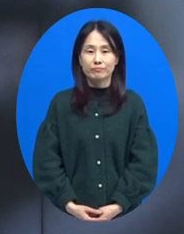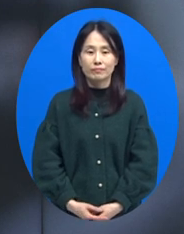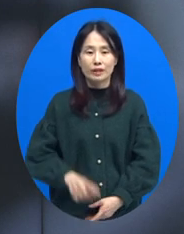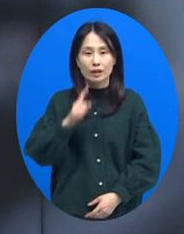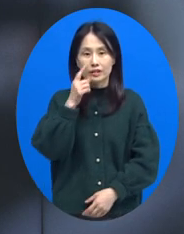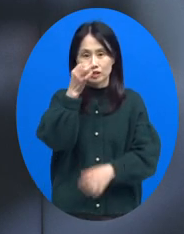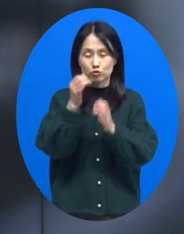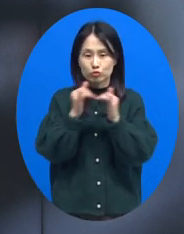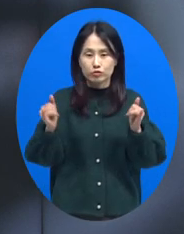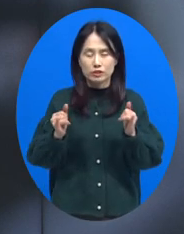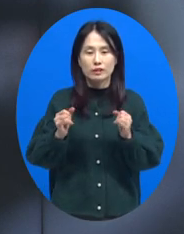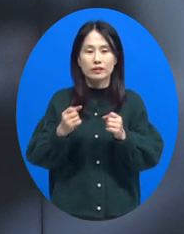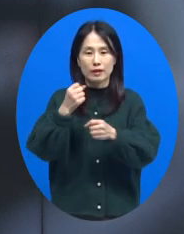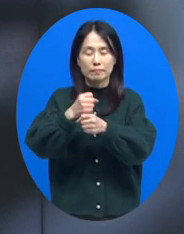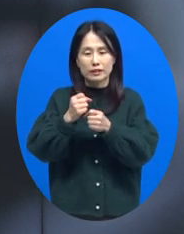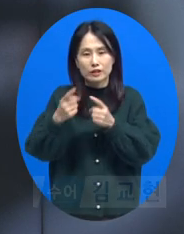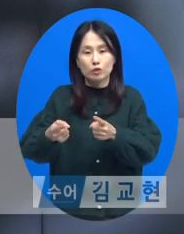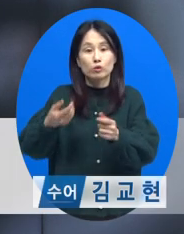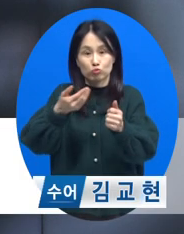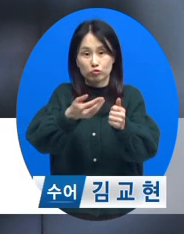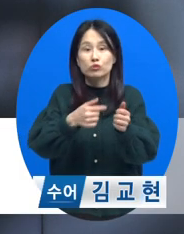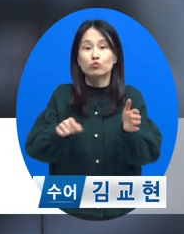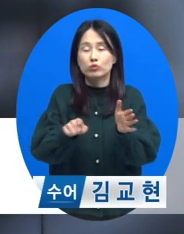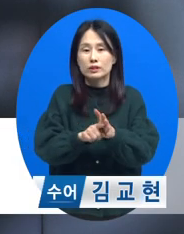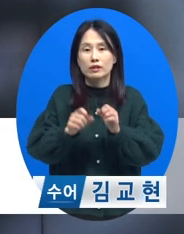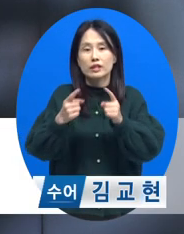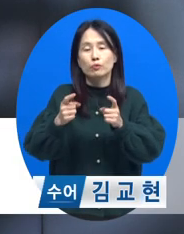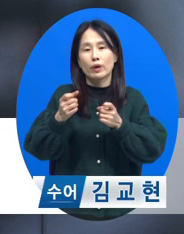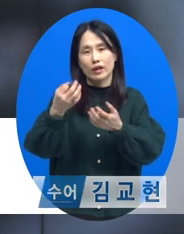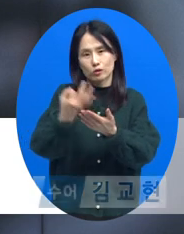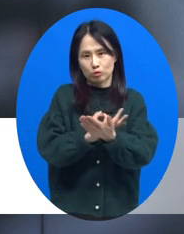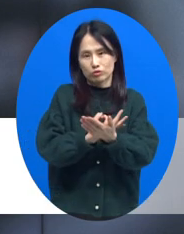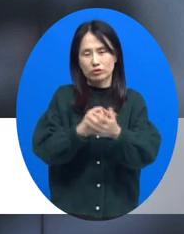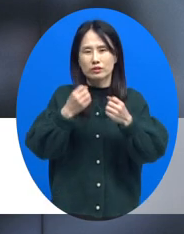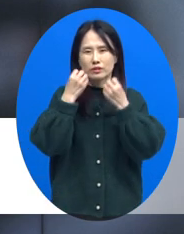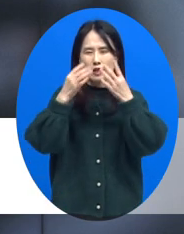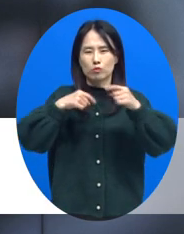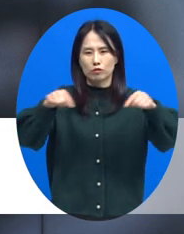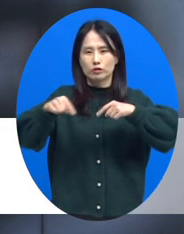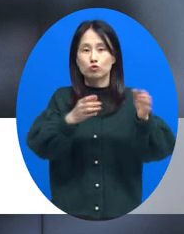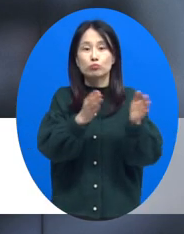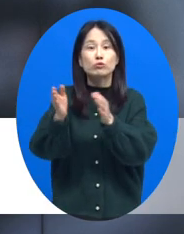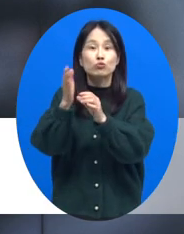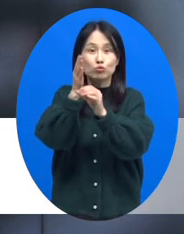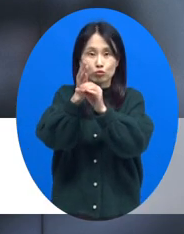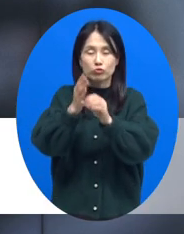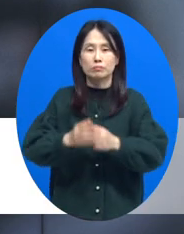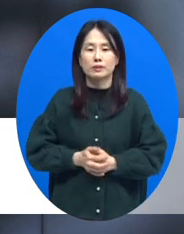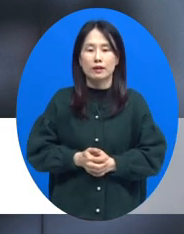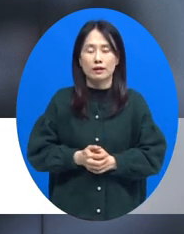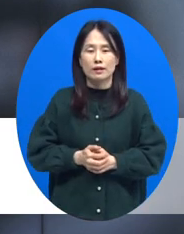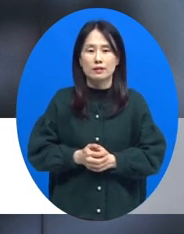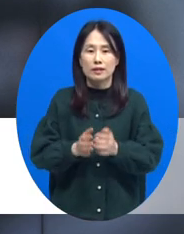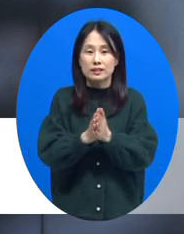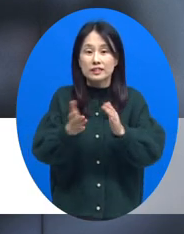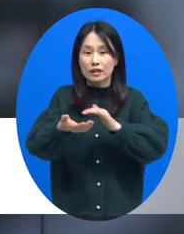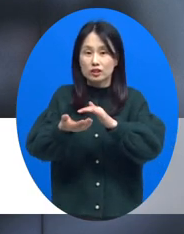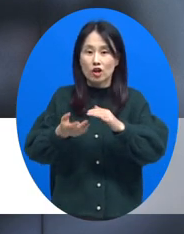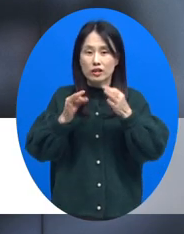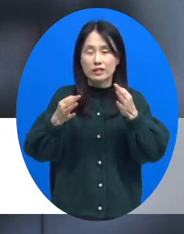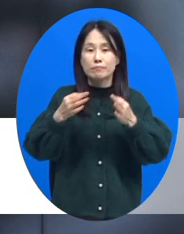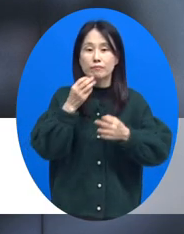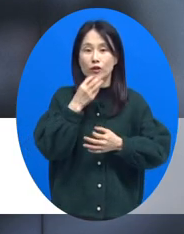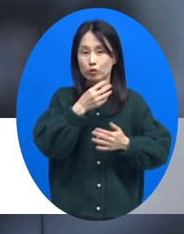경기도는 예술인들에게 창작 기회를 보장하기 위해 기회소득이라는 새로운 정책을 준비하고 있는데요 본격적인 수행에 앞서